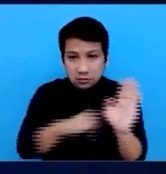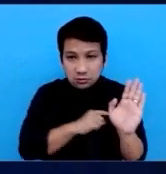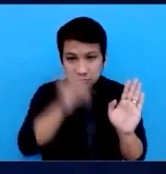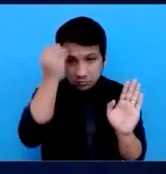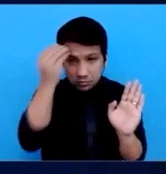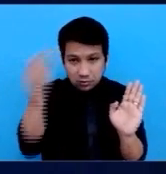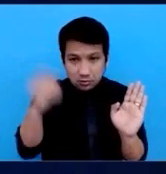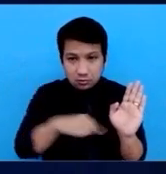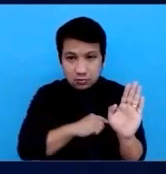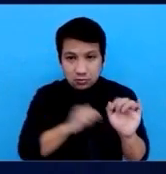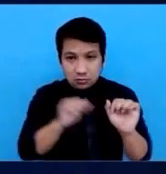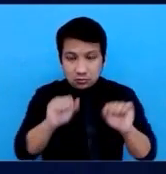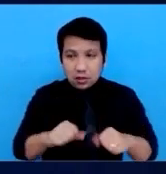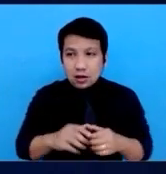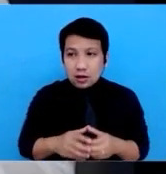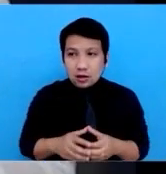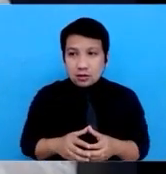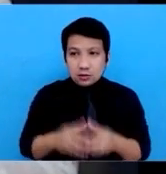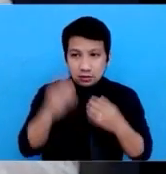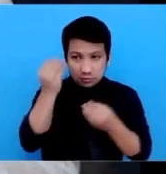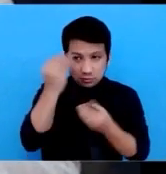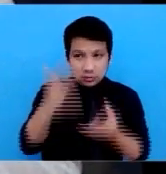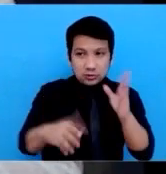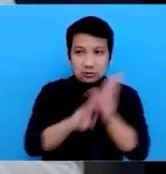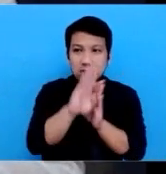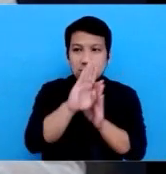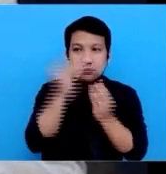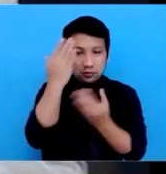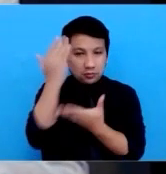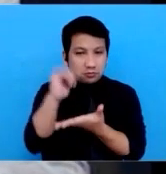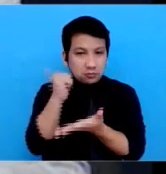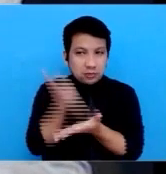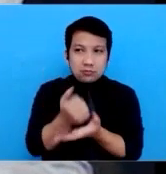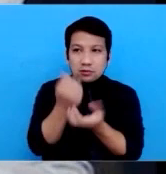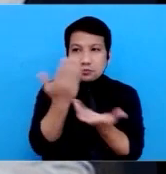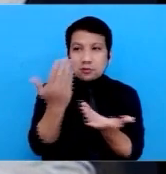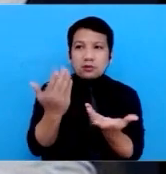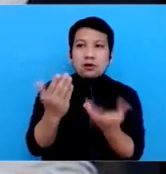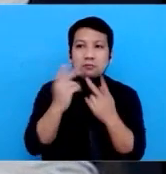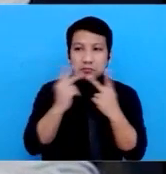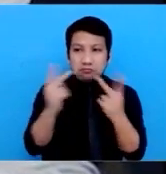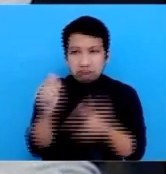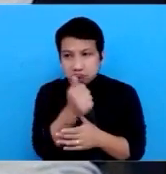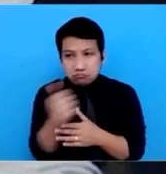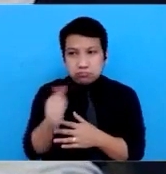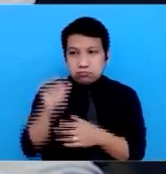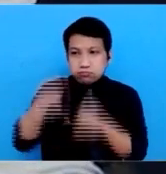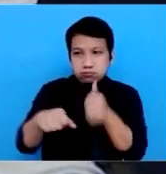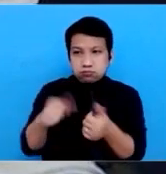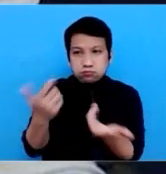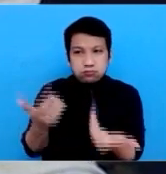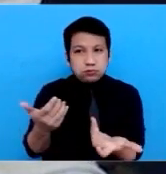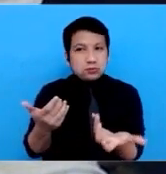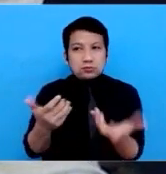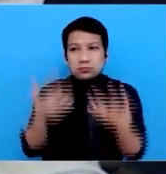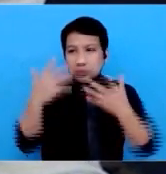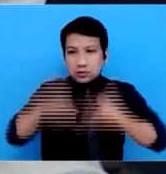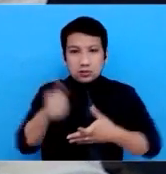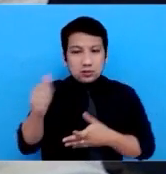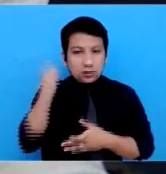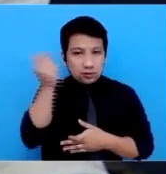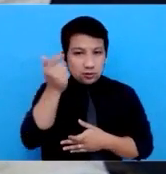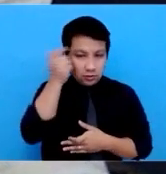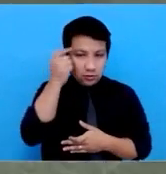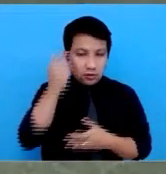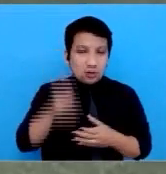transportation. But again, that's a decision of the government. Pero nauna nang sinabi ni IATF at Acting Presidential Spokesperson Carlo